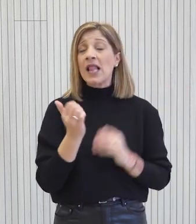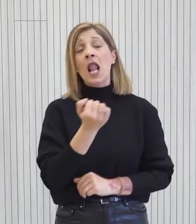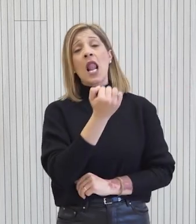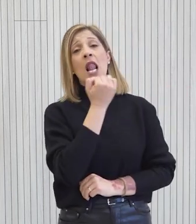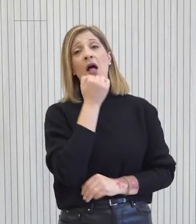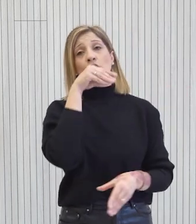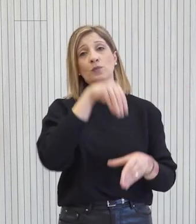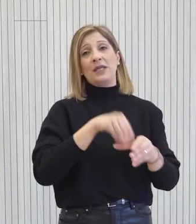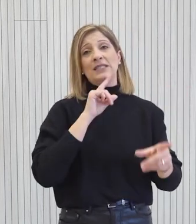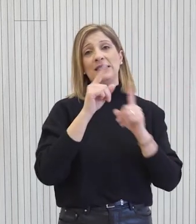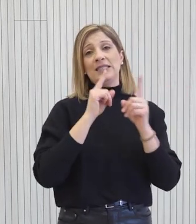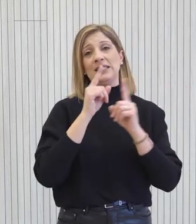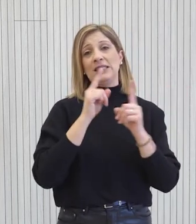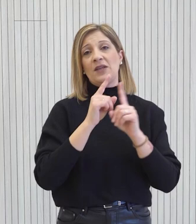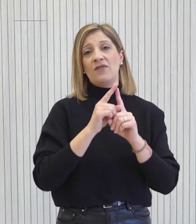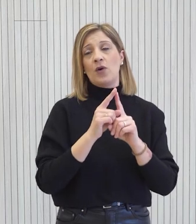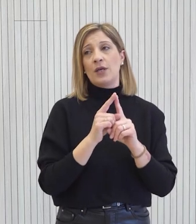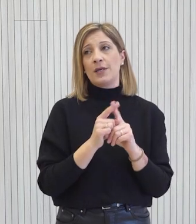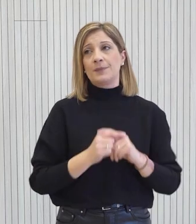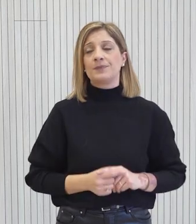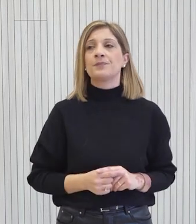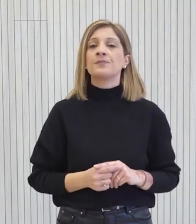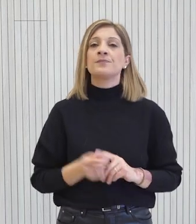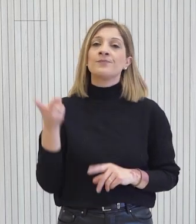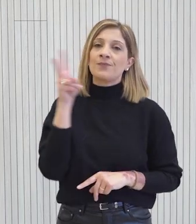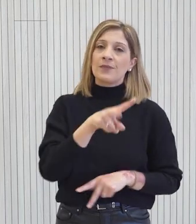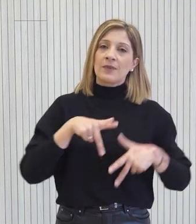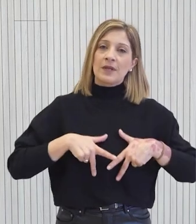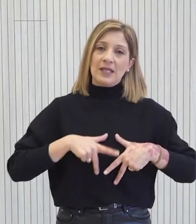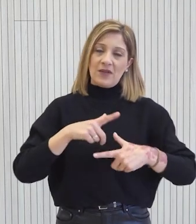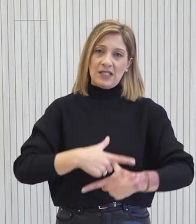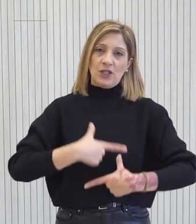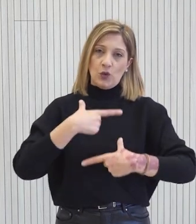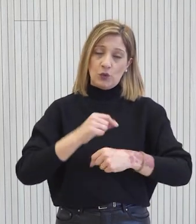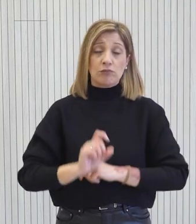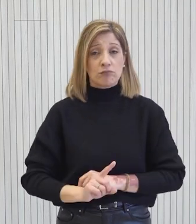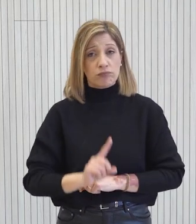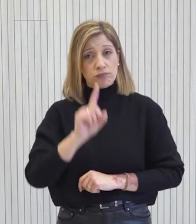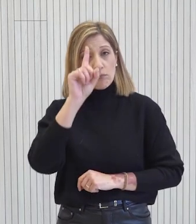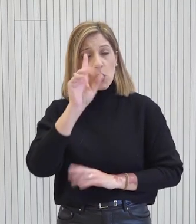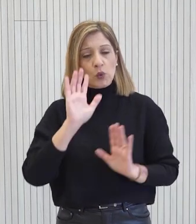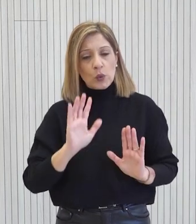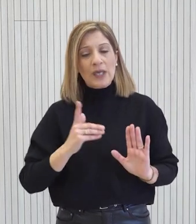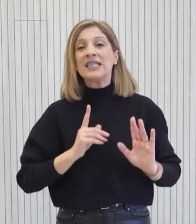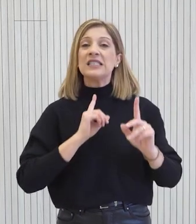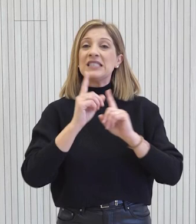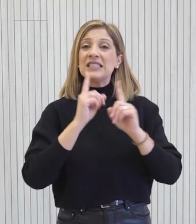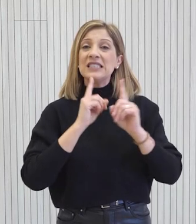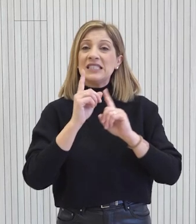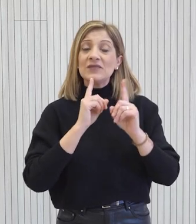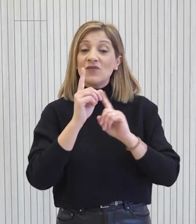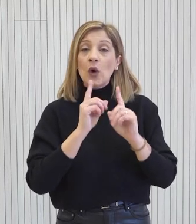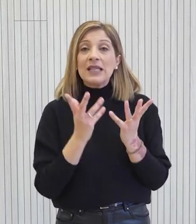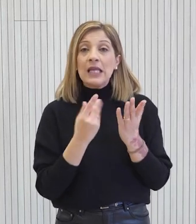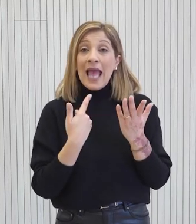τις συμφωνίες που προχώρησε η Δημοκρατία να κάνει? Να μου επιτρέψω να σας πω, πρώτον δεν ήταν άτυπη συμφωνία, ήταν μια